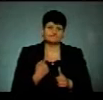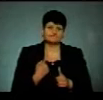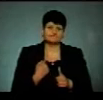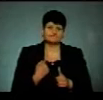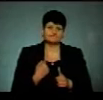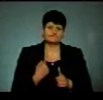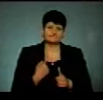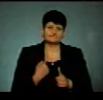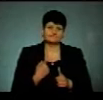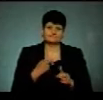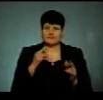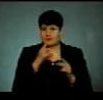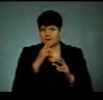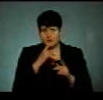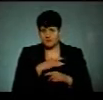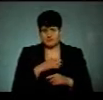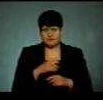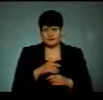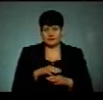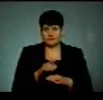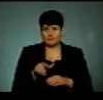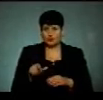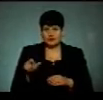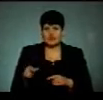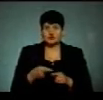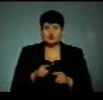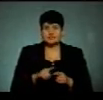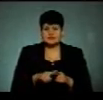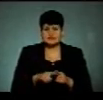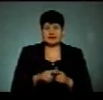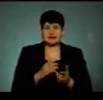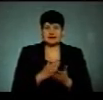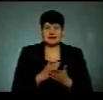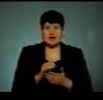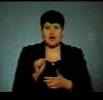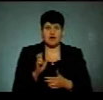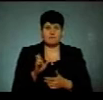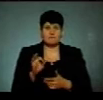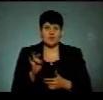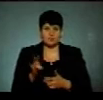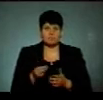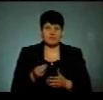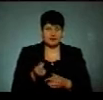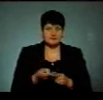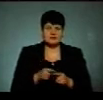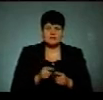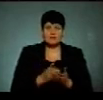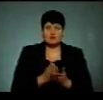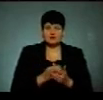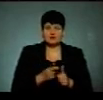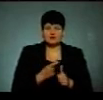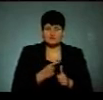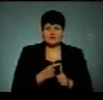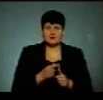якесь досить хибне враження в населення склалося, що це є якогось роду абонплата. Ця послуга називається послуга